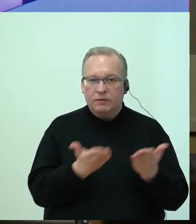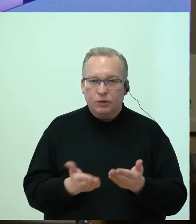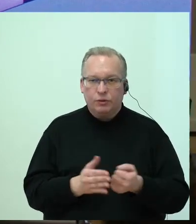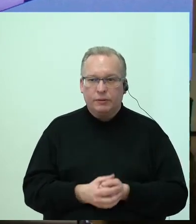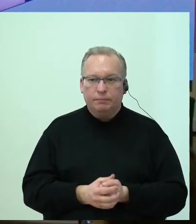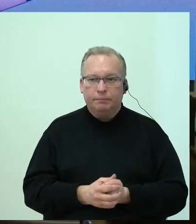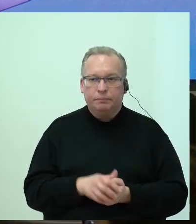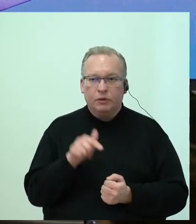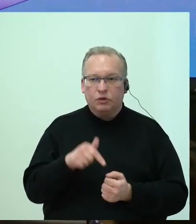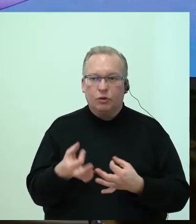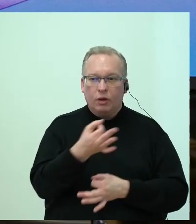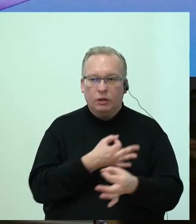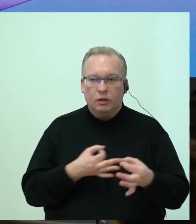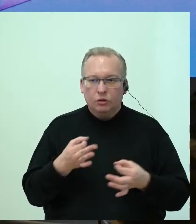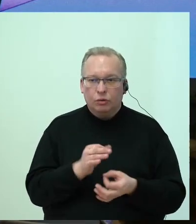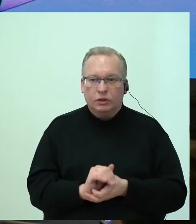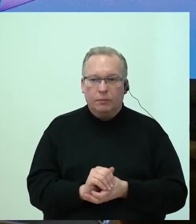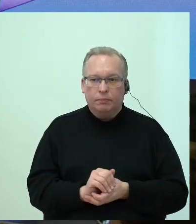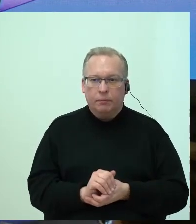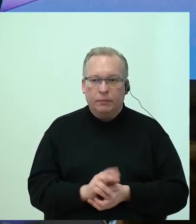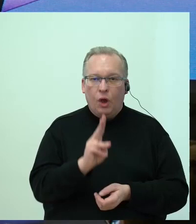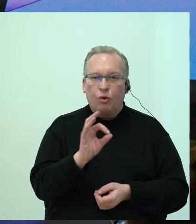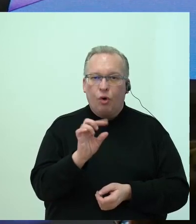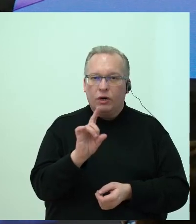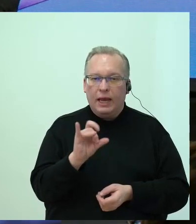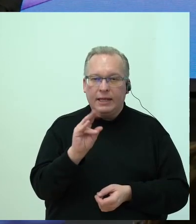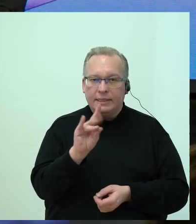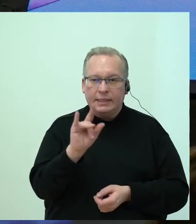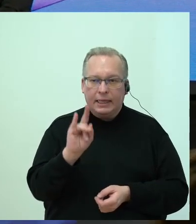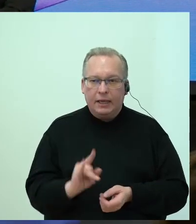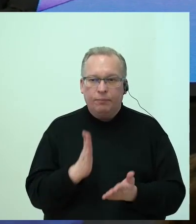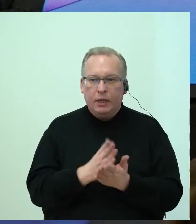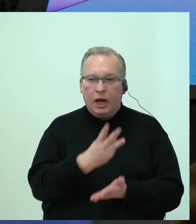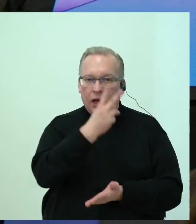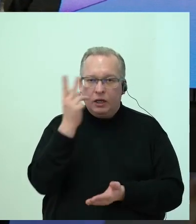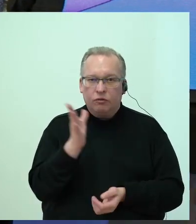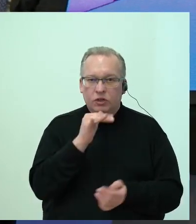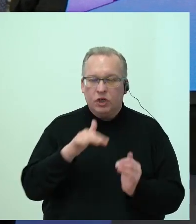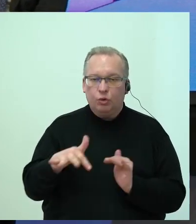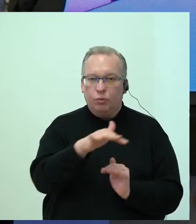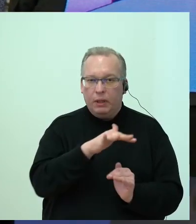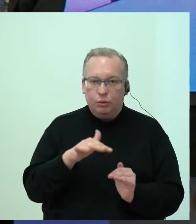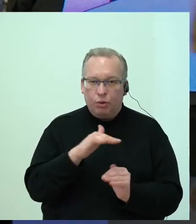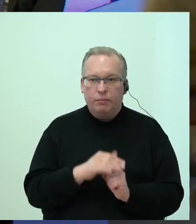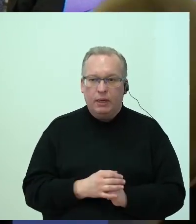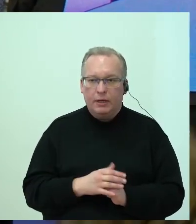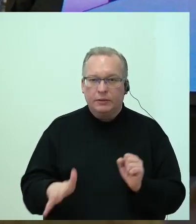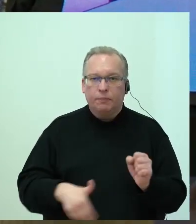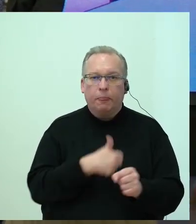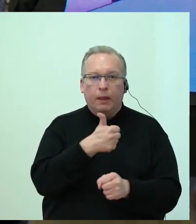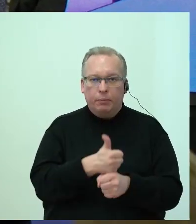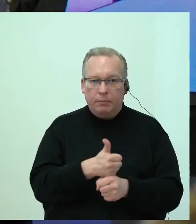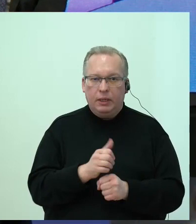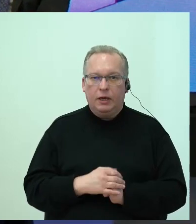svečius šioje diskusijoje. Pone Faina Kaglenskė yra Lietuvos žydų bendruomenės